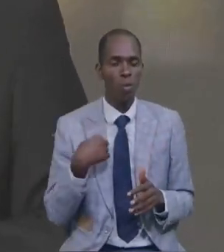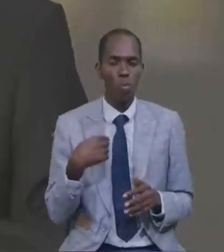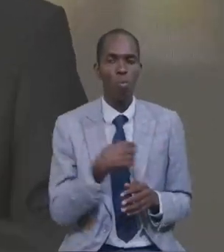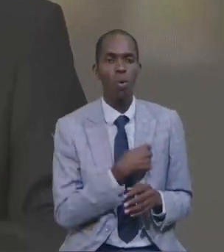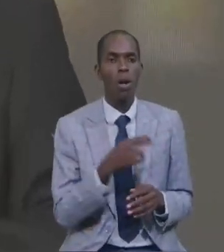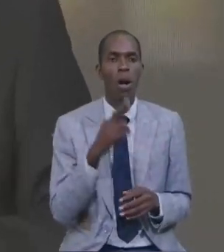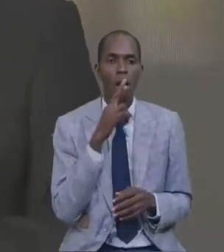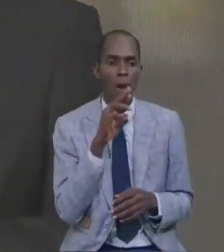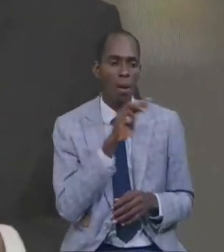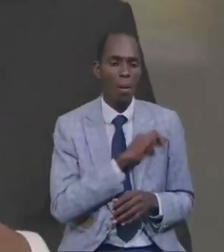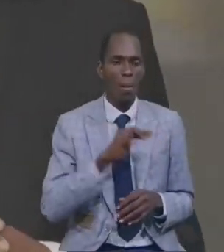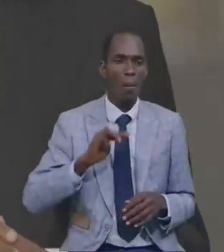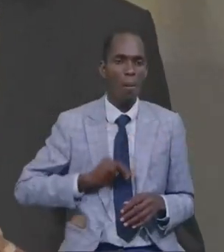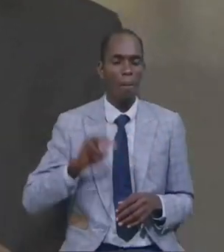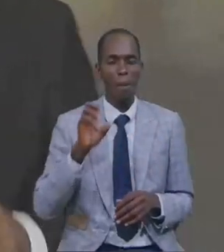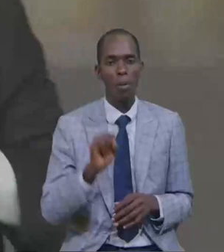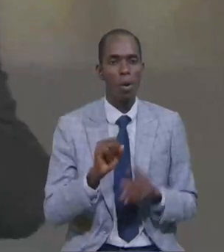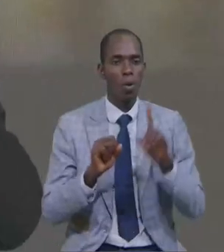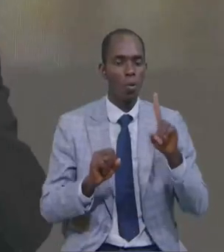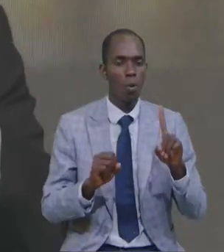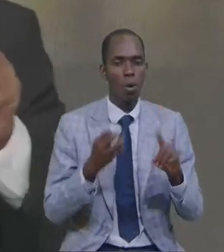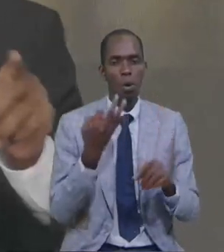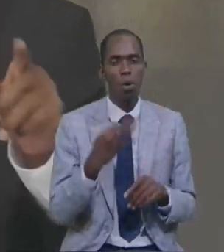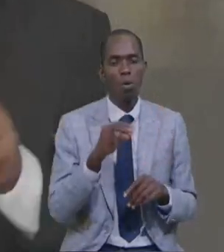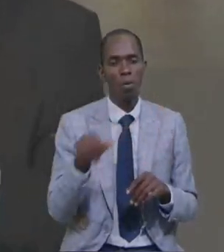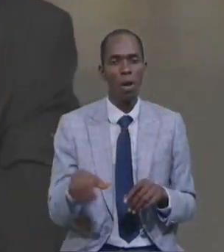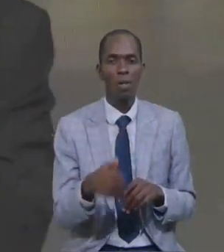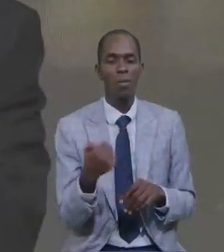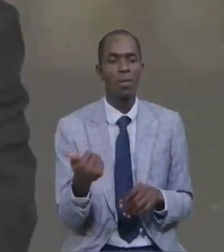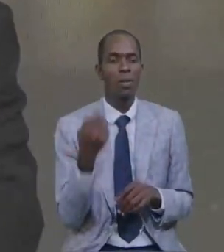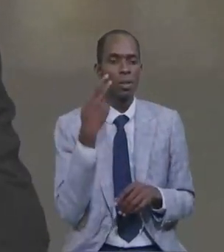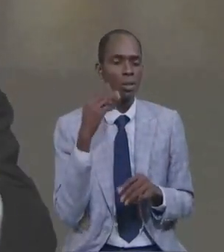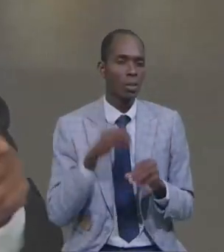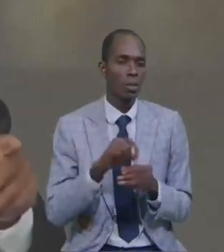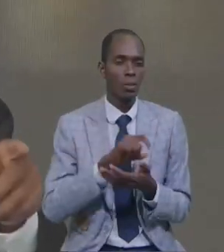Verset 29. Dans le verset 29,